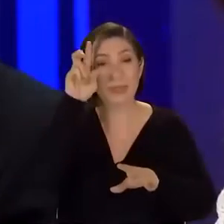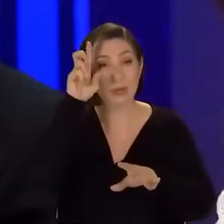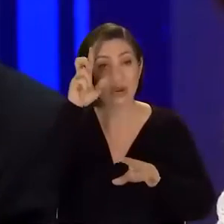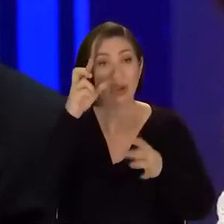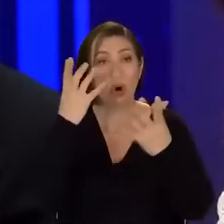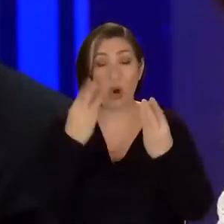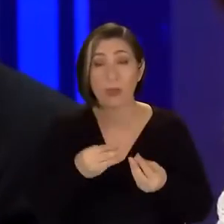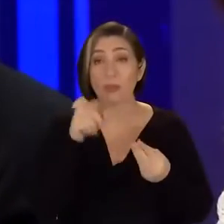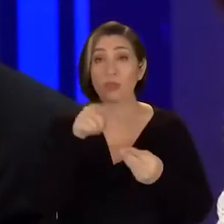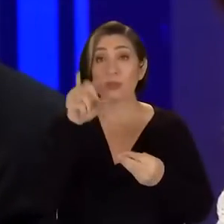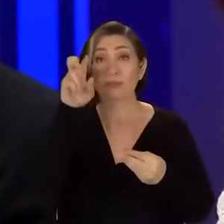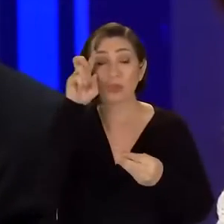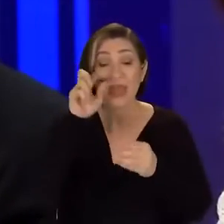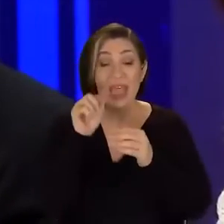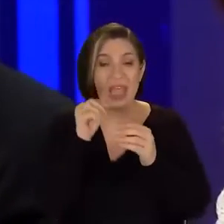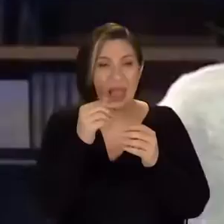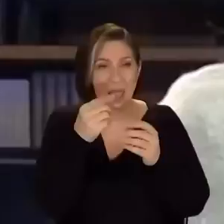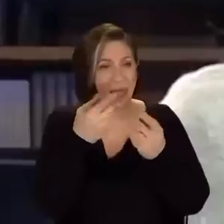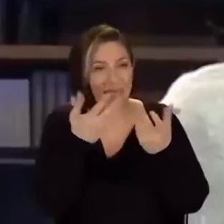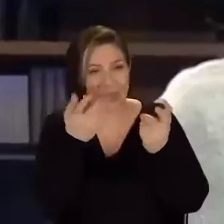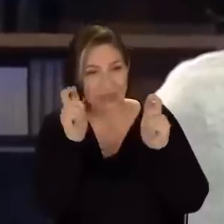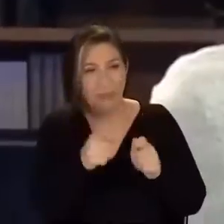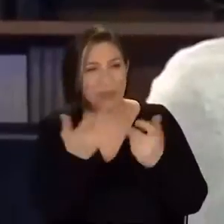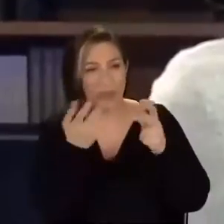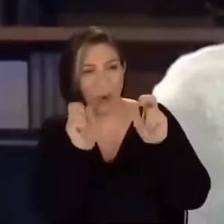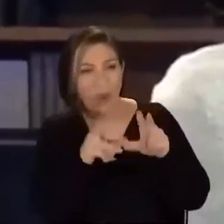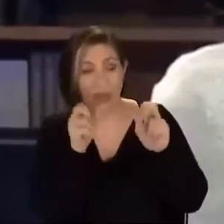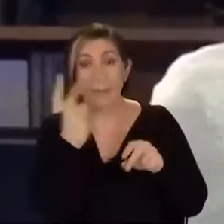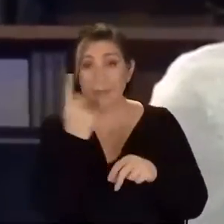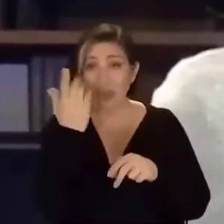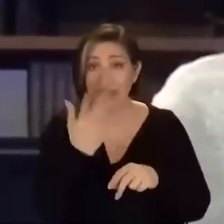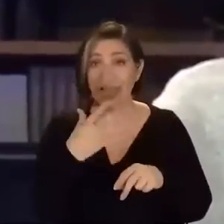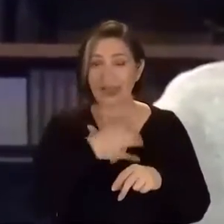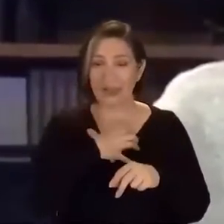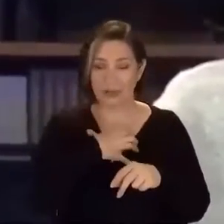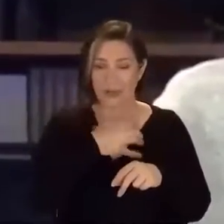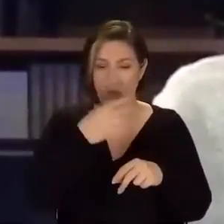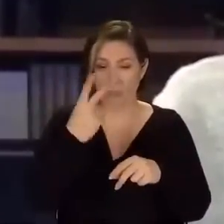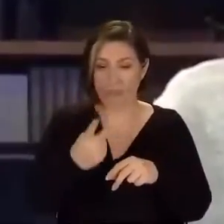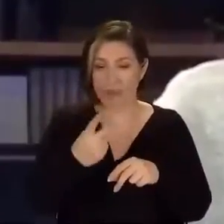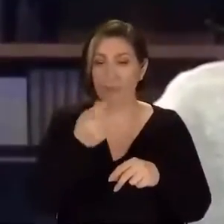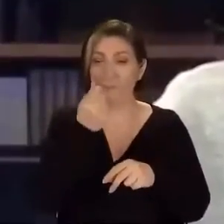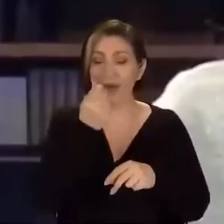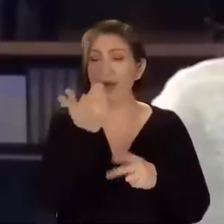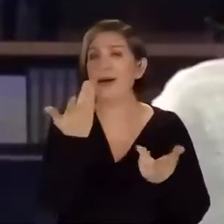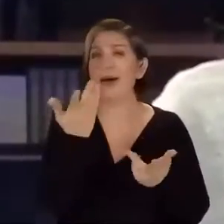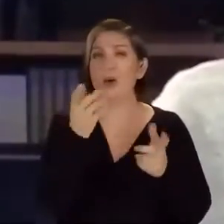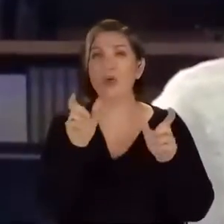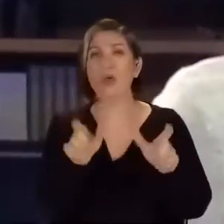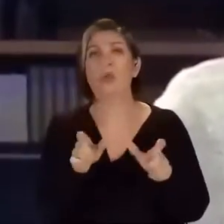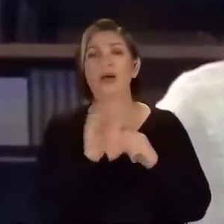psikolojide olmak ve bu psikolojiyi yaşatmak nasıl öğretilen bir şeyse, kendi ülkenin para birimini